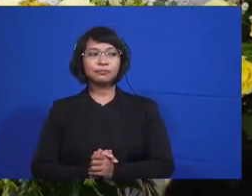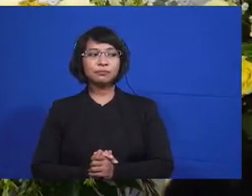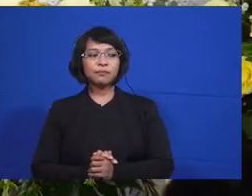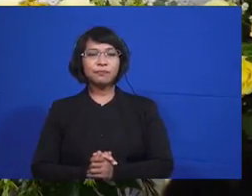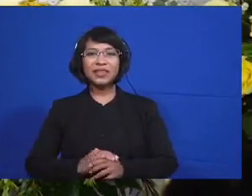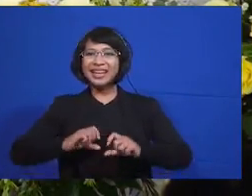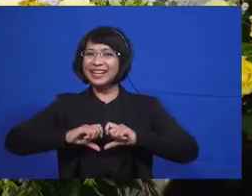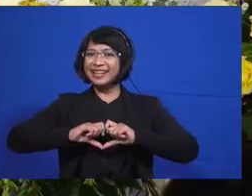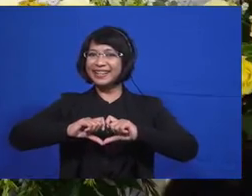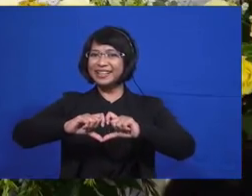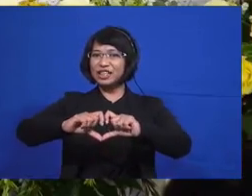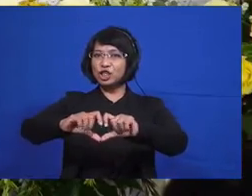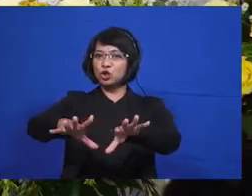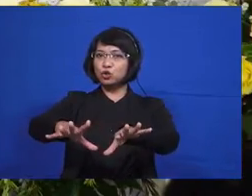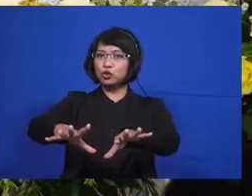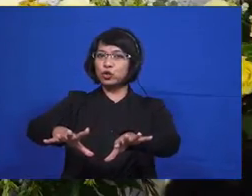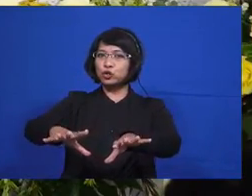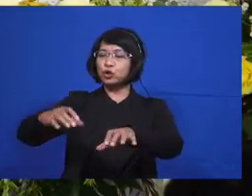Kristus